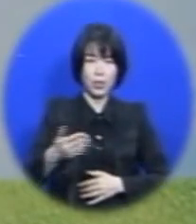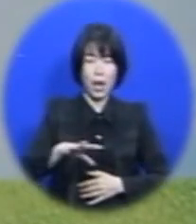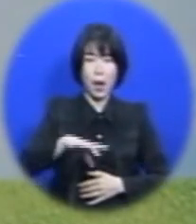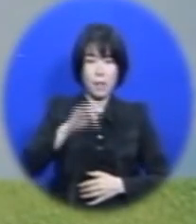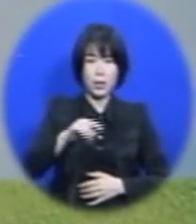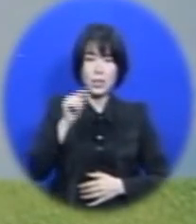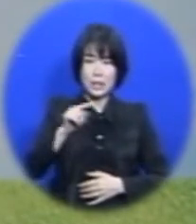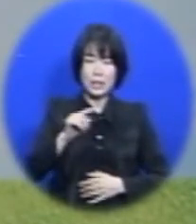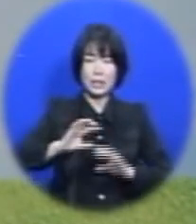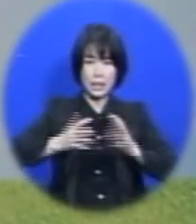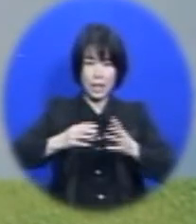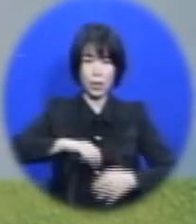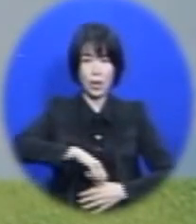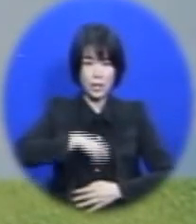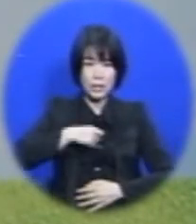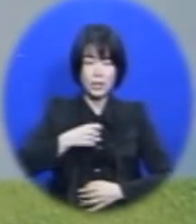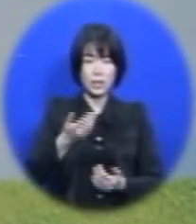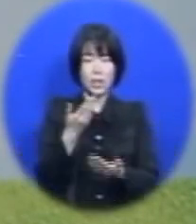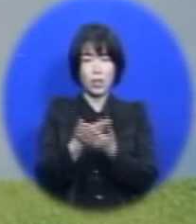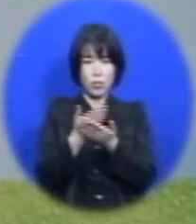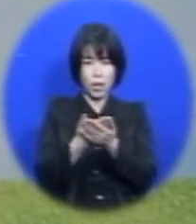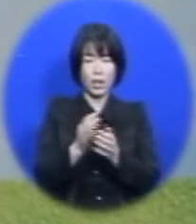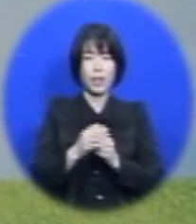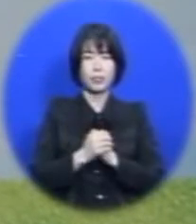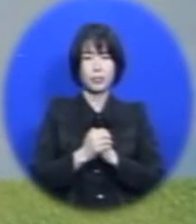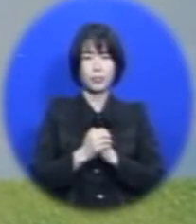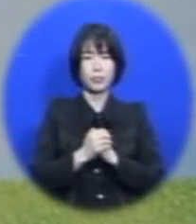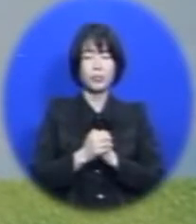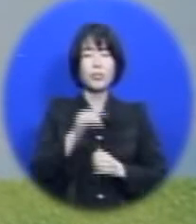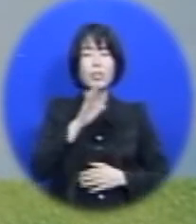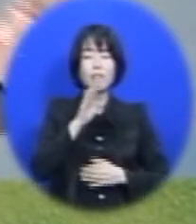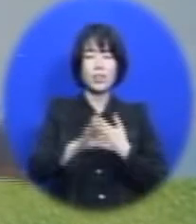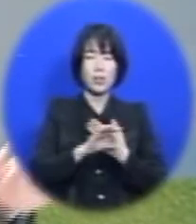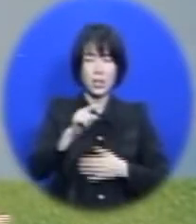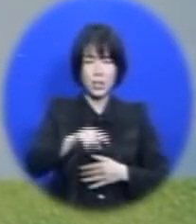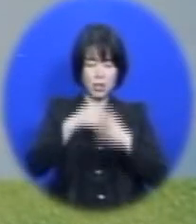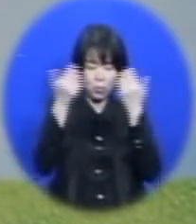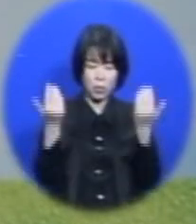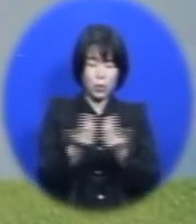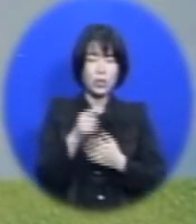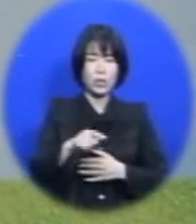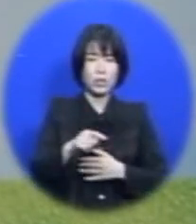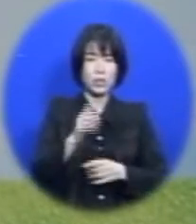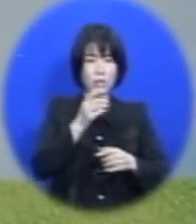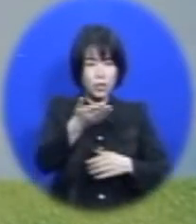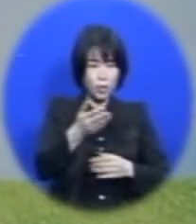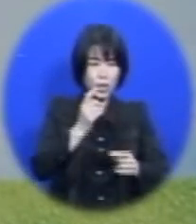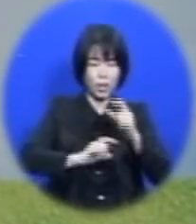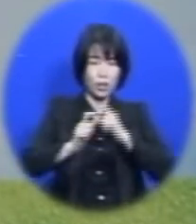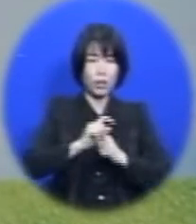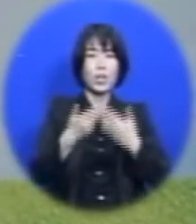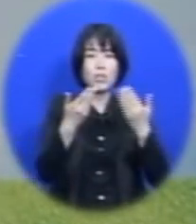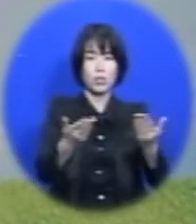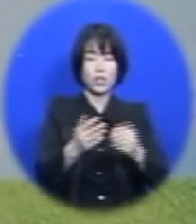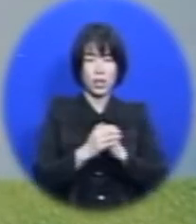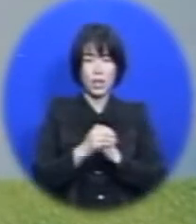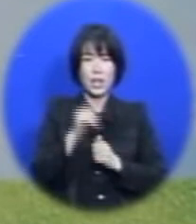먼저 그의 나라와 의를 구하라. 그리하면 이 모든 것을 너에게 더해 주시리라. 이 말씀을